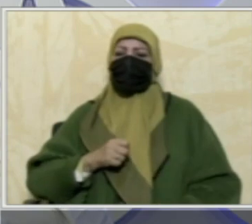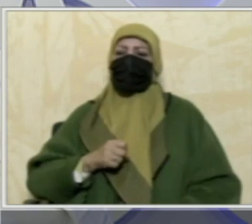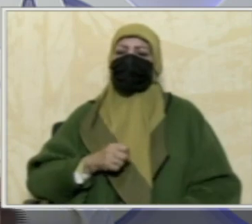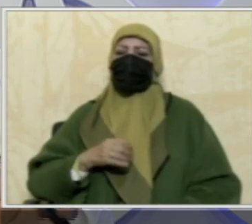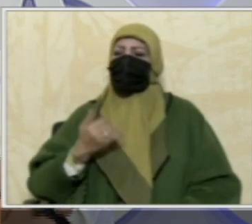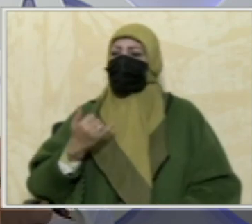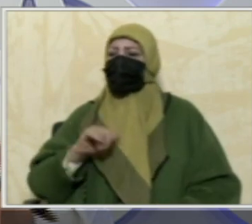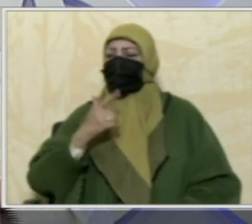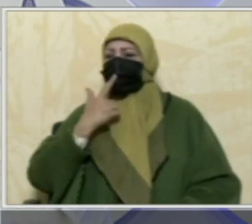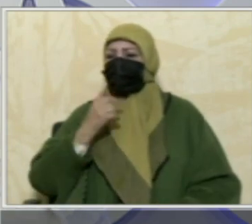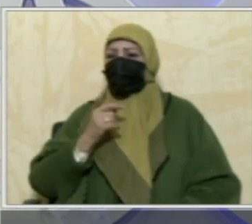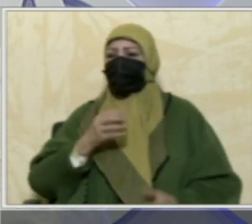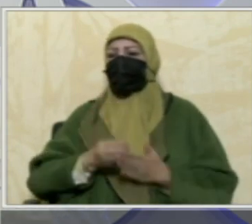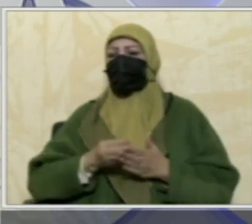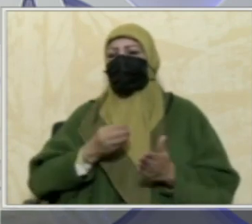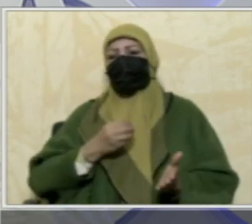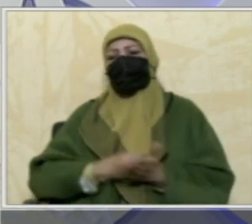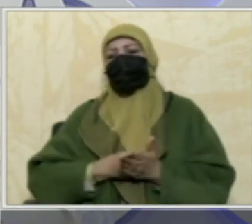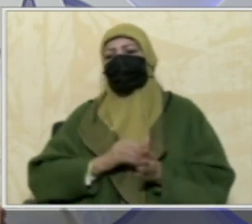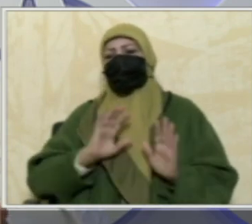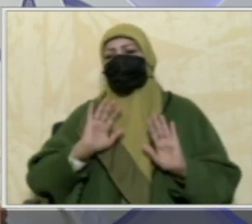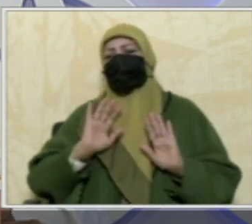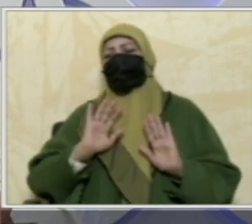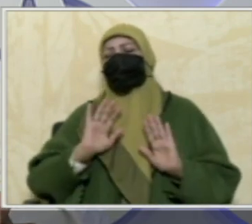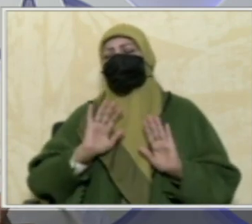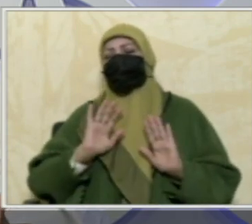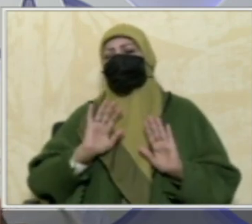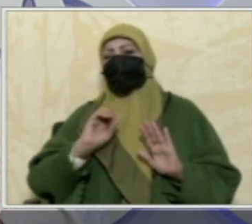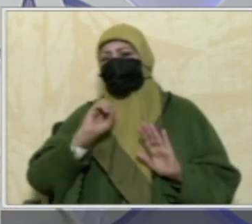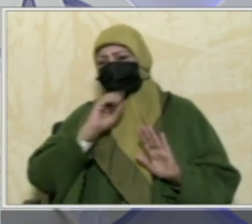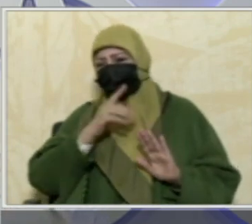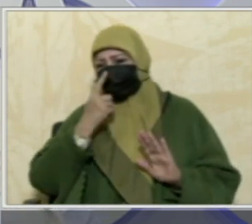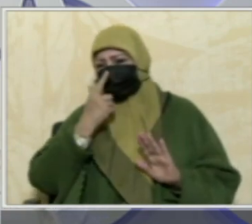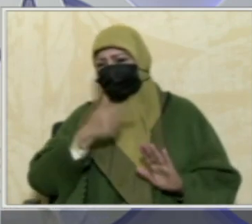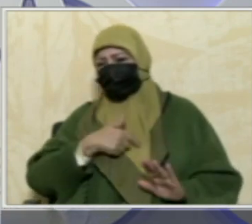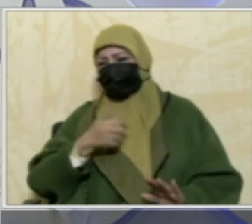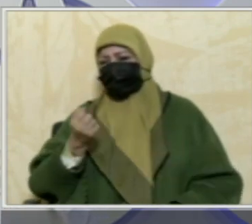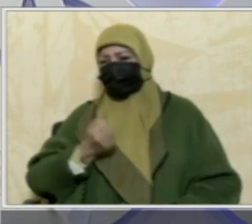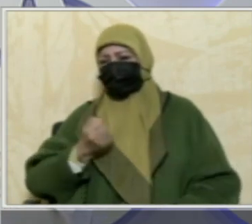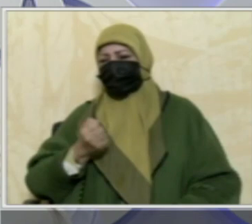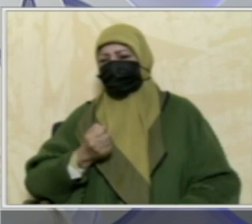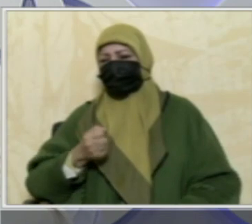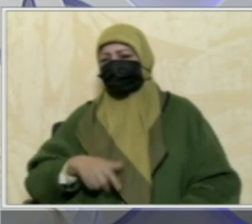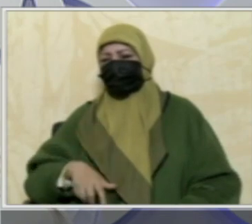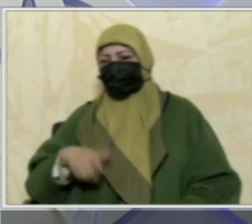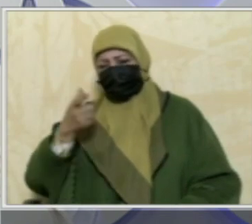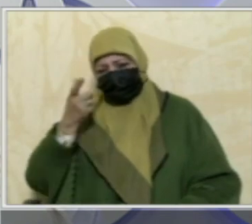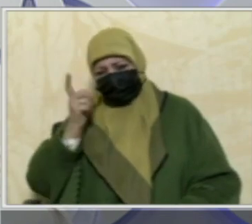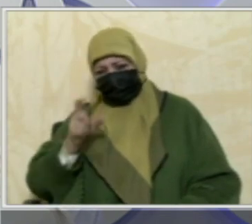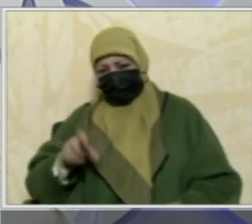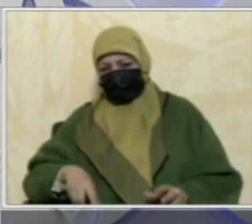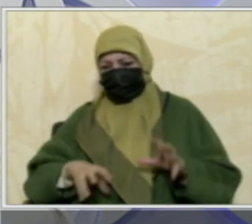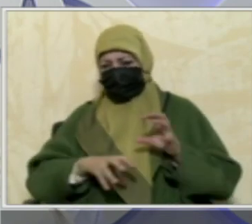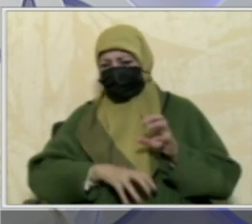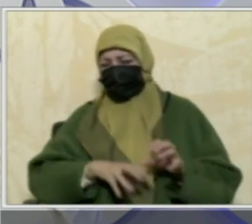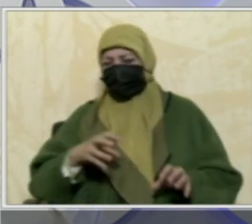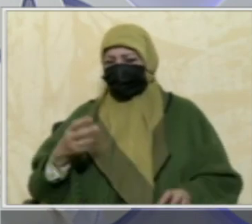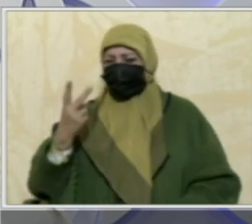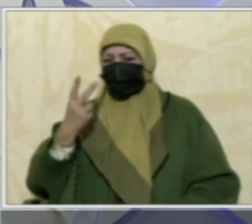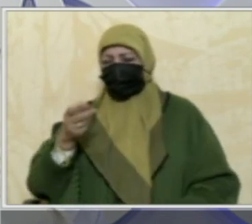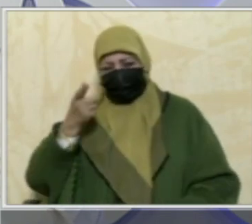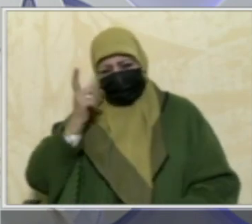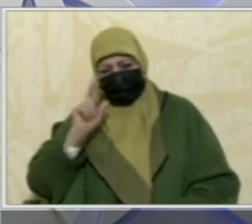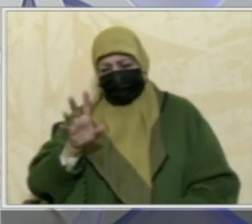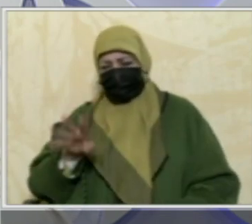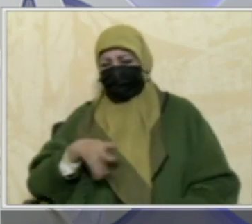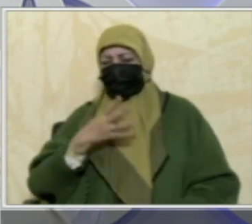العلماء فاسده اللحم فاسده الدرع بالكليه كما ورد في حديث البراء انه سال النبي صلى الله عليه وسلم